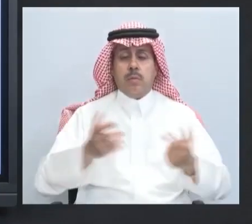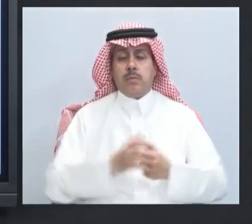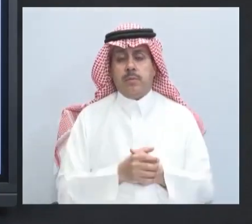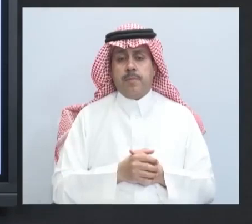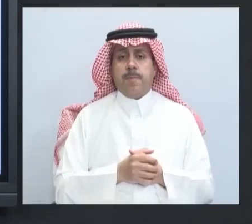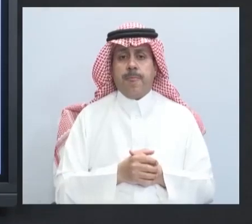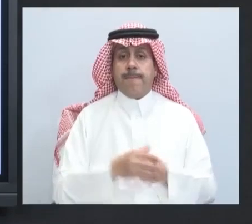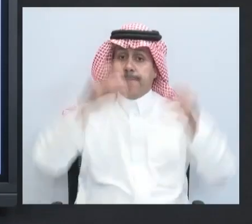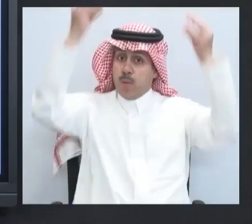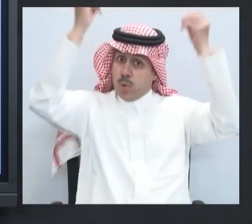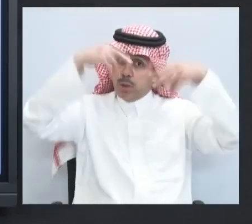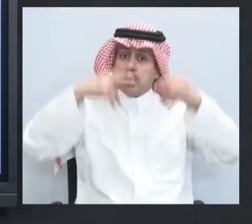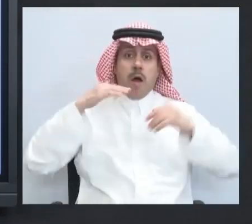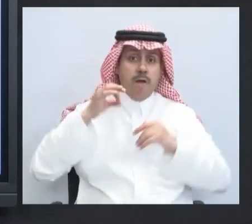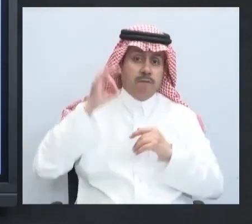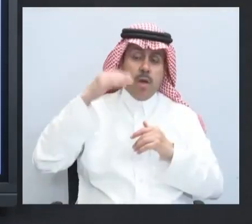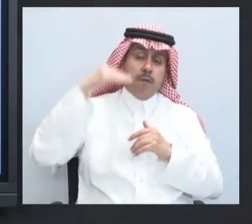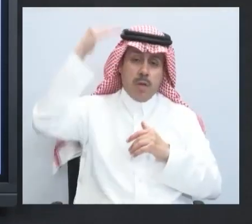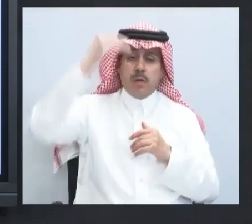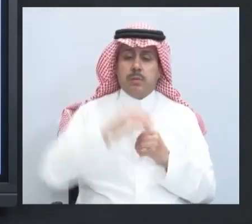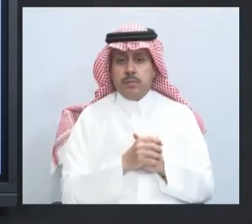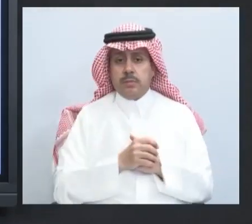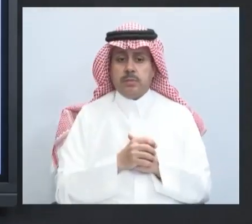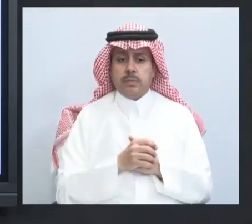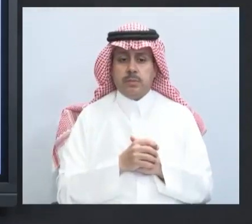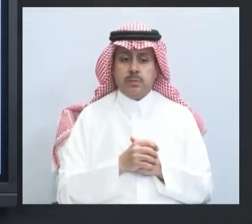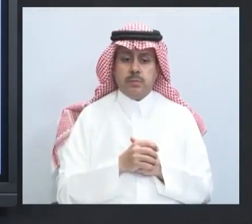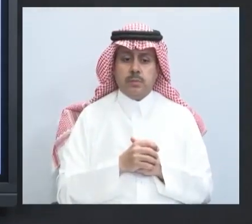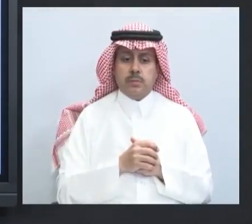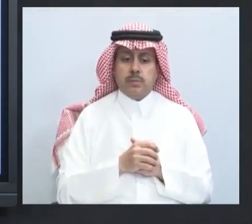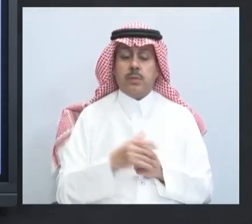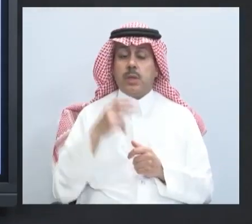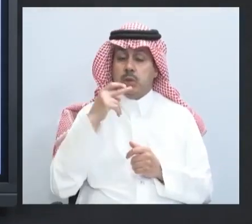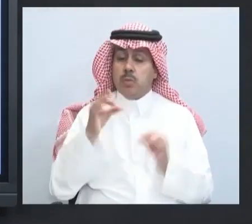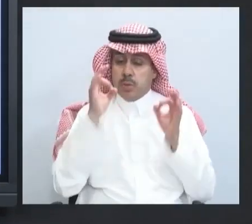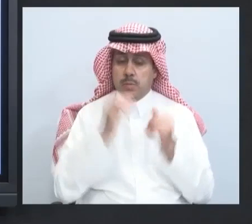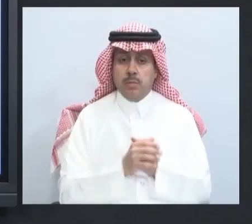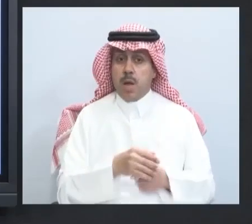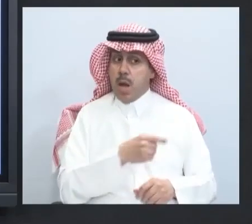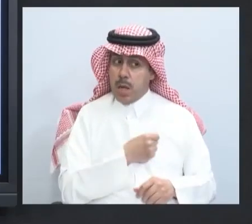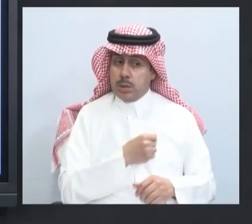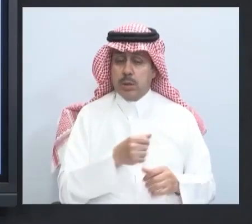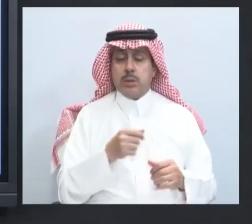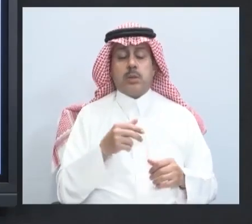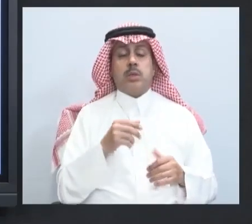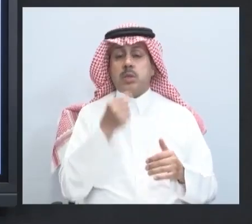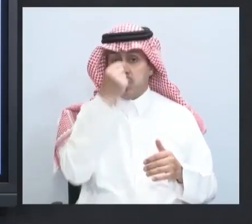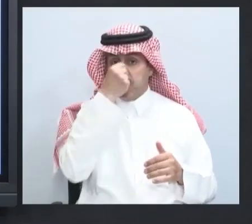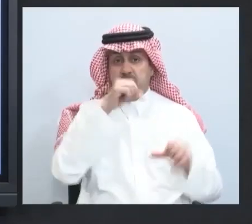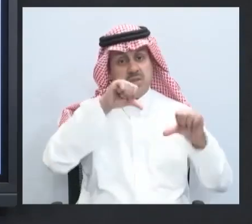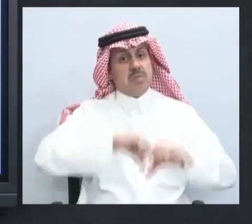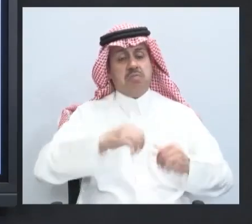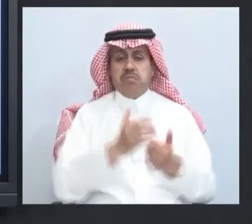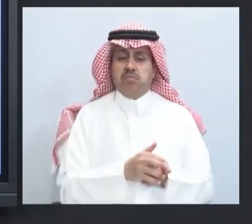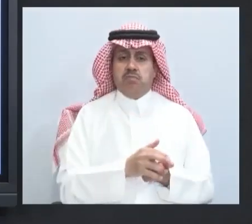وان يرزقك خيرا منه هذا هو الجواب الصحيح اما الحسد تتمنى زوال